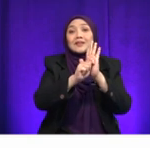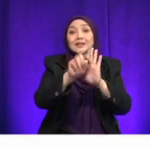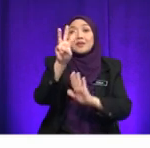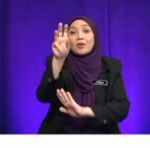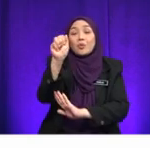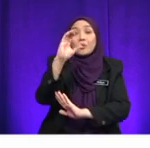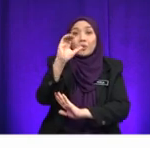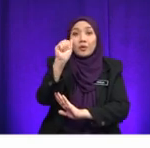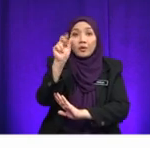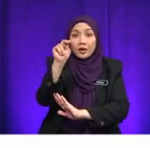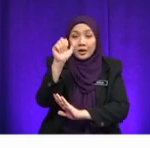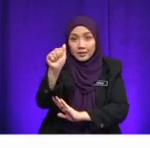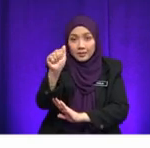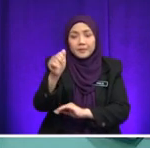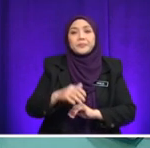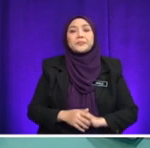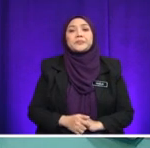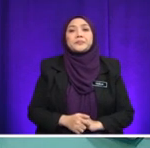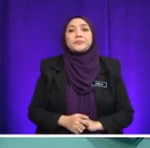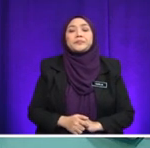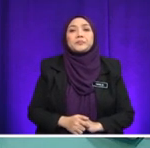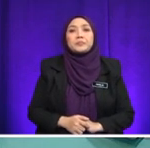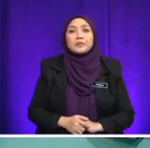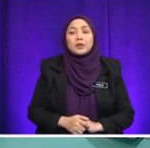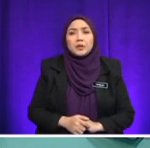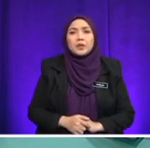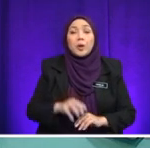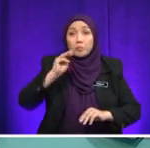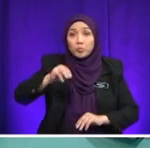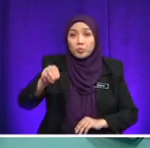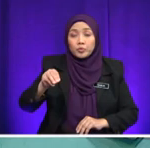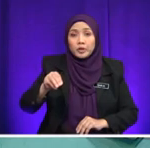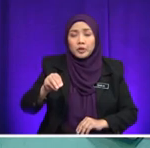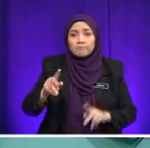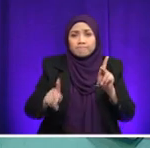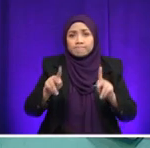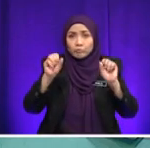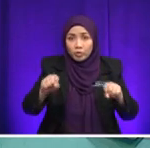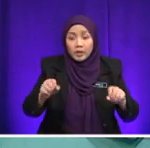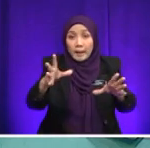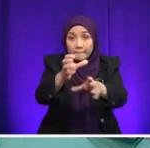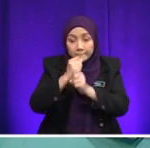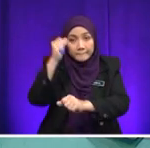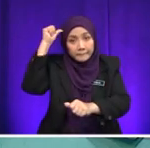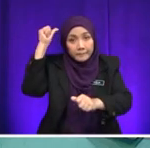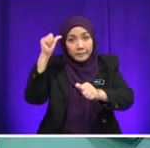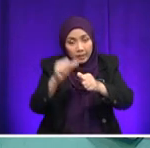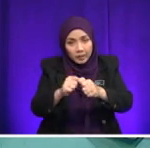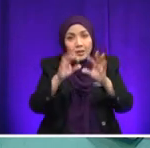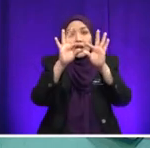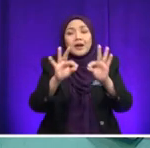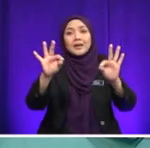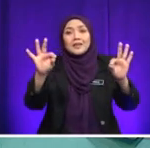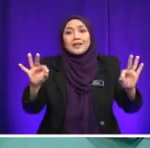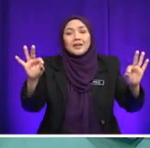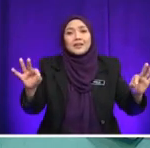Oke sekiranya murid-murid dapat ingat ayah ini sebenarnya ialah konsep atau maksud